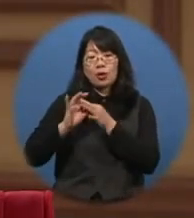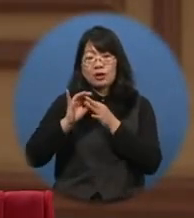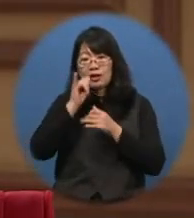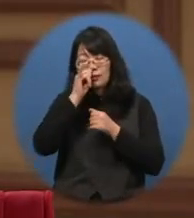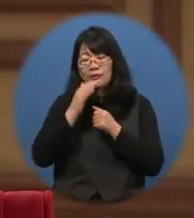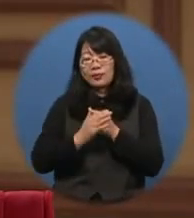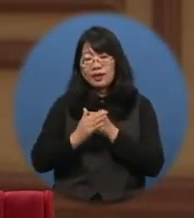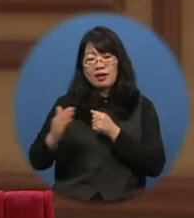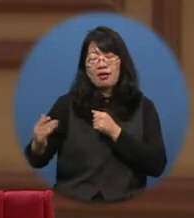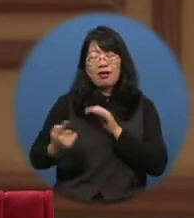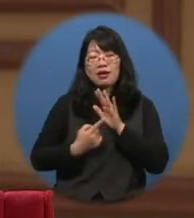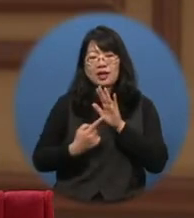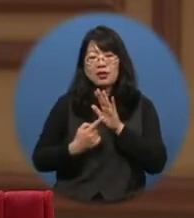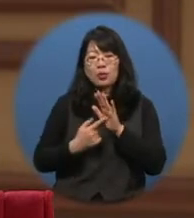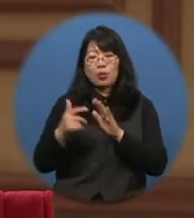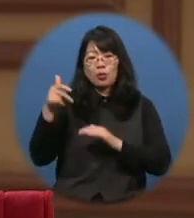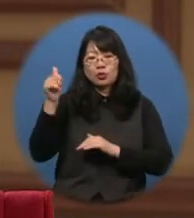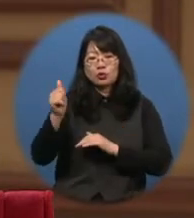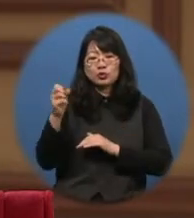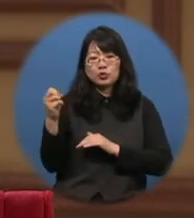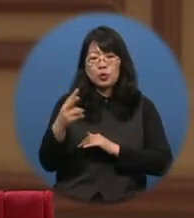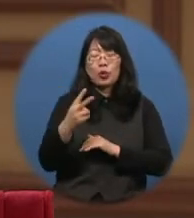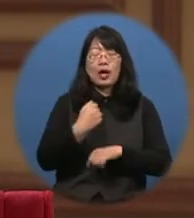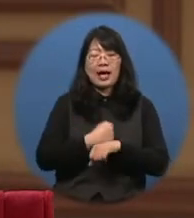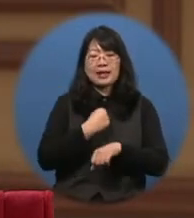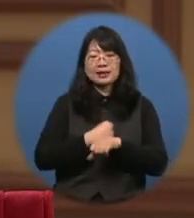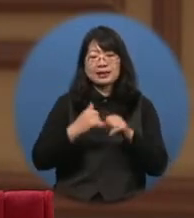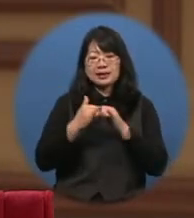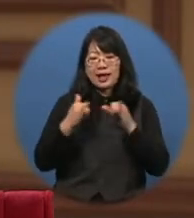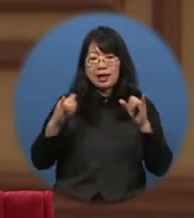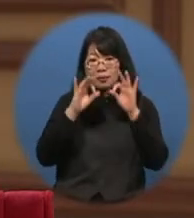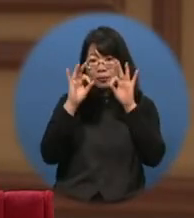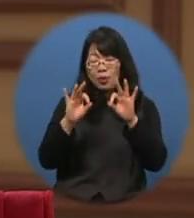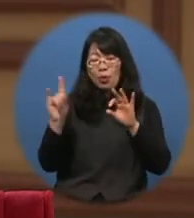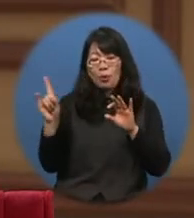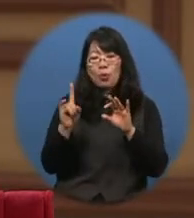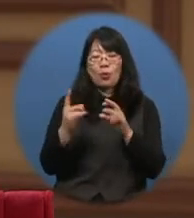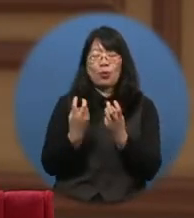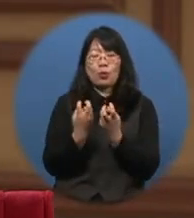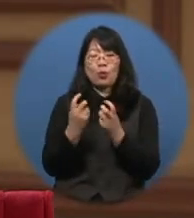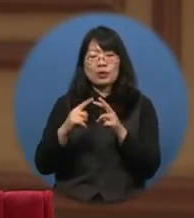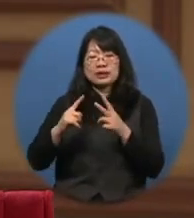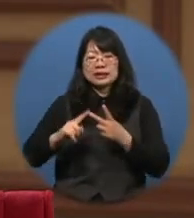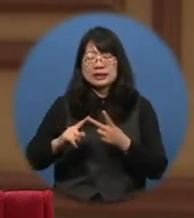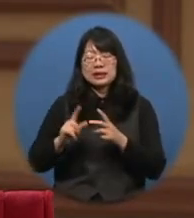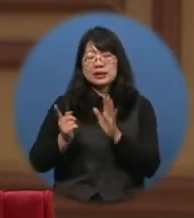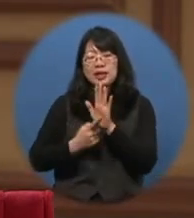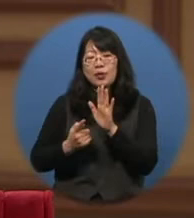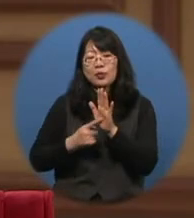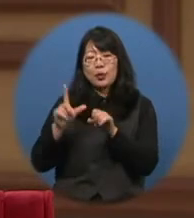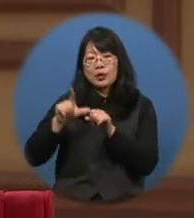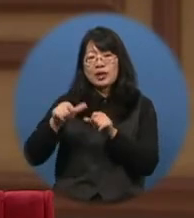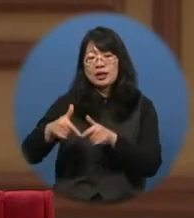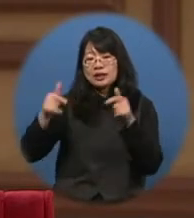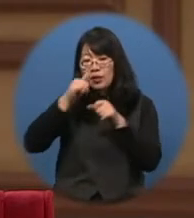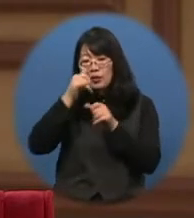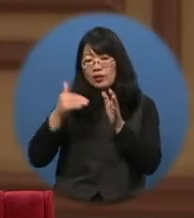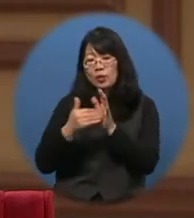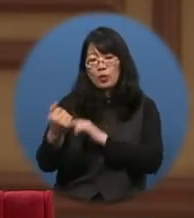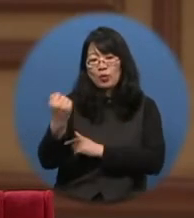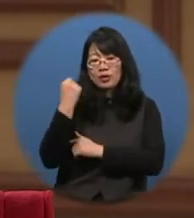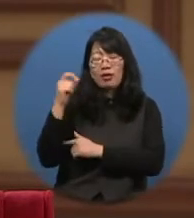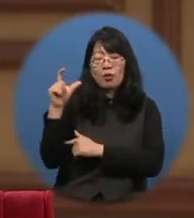관련해서는 광고주나 광고하는 사람들은 어떻게든지 광고의 기회를 늘려가고 네. 또